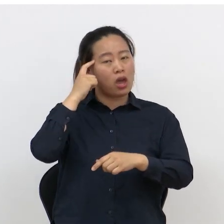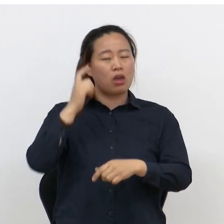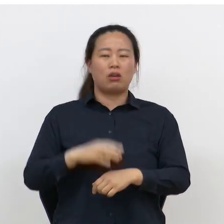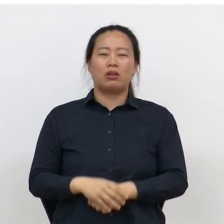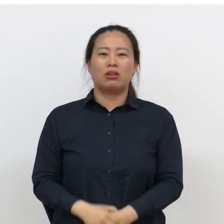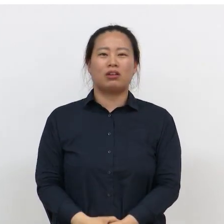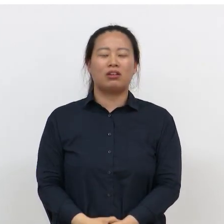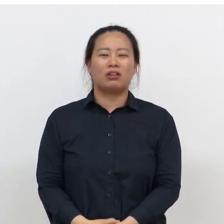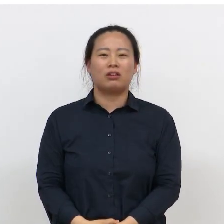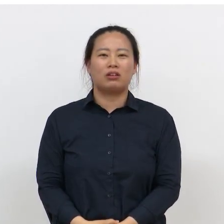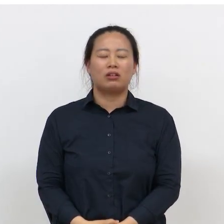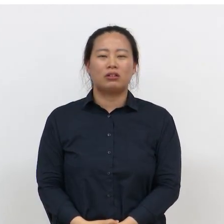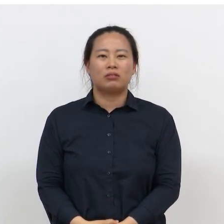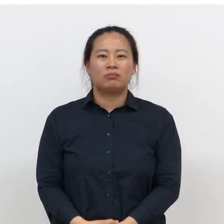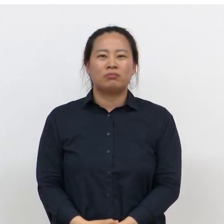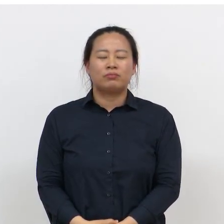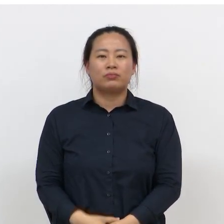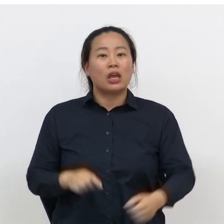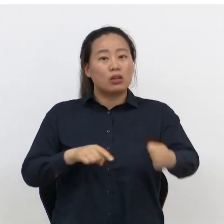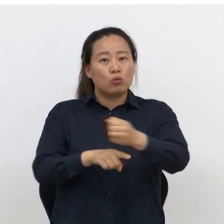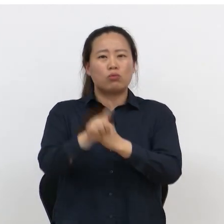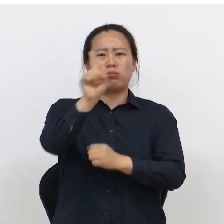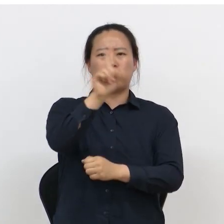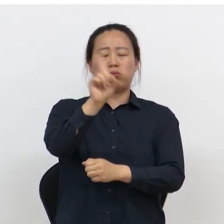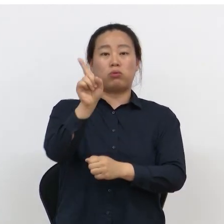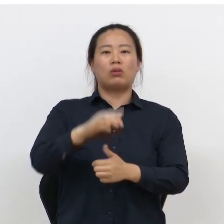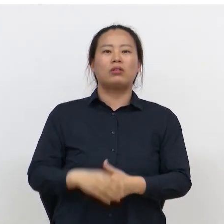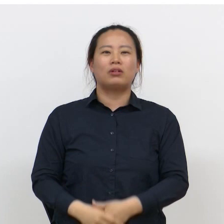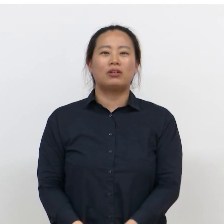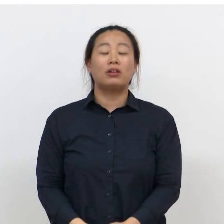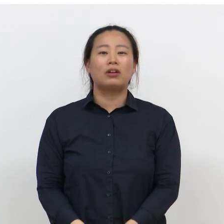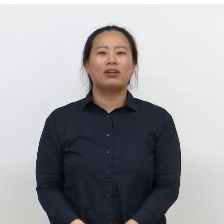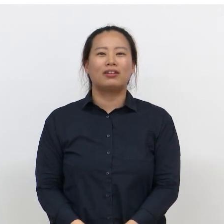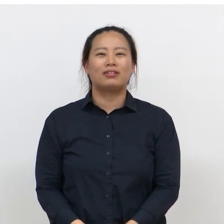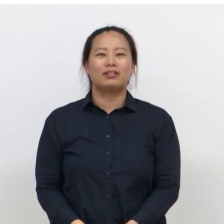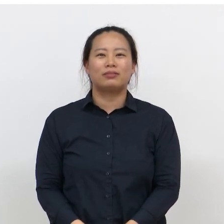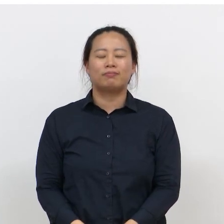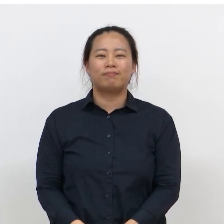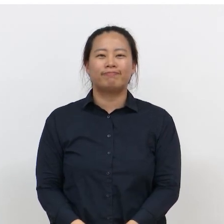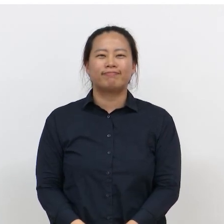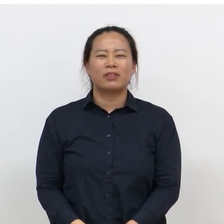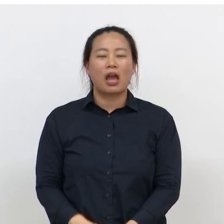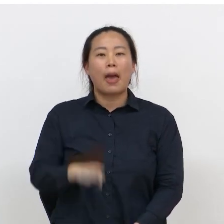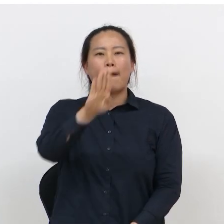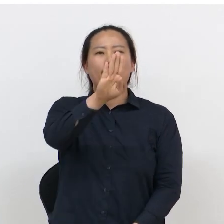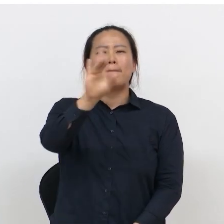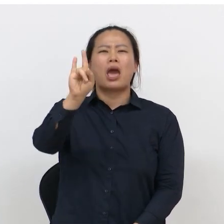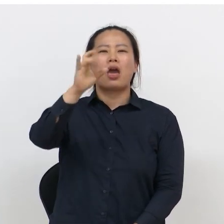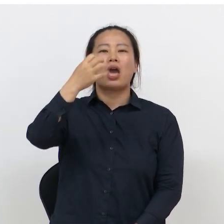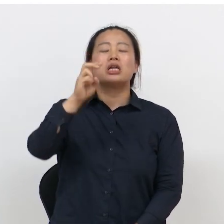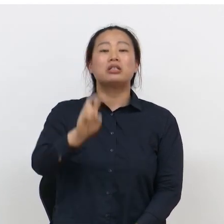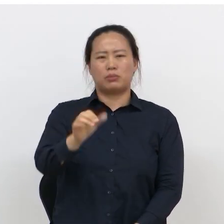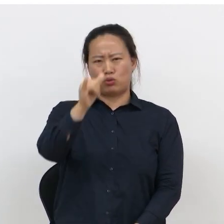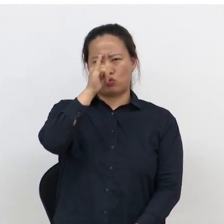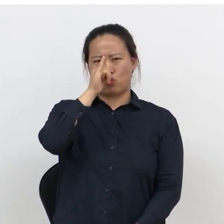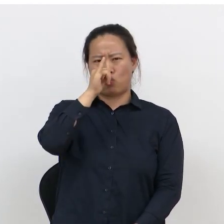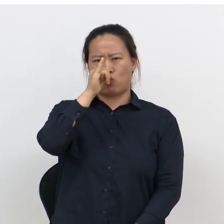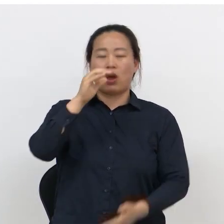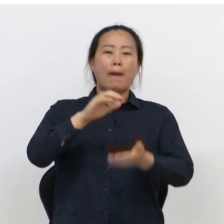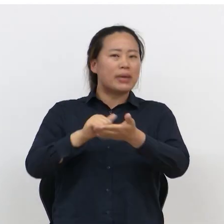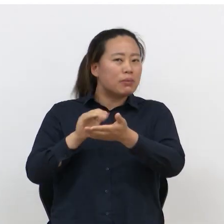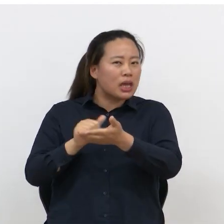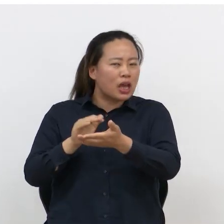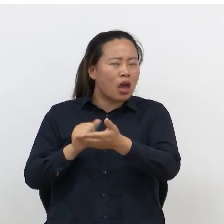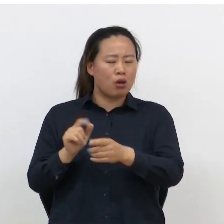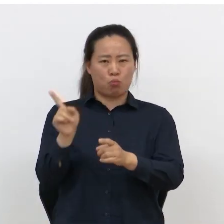소리, 첼로 소리. 그 이유가 뭐냐면 이 배음이라고 하는 것에 그 비밀이 있습니다. 여기